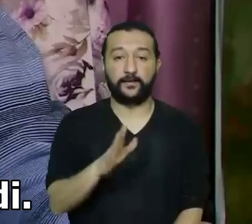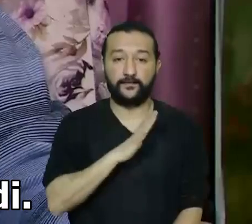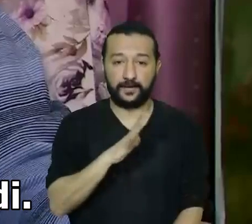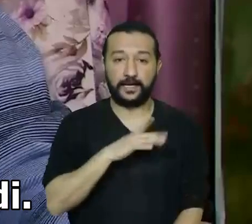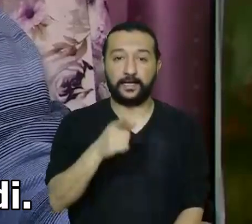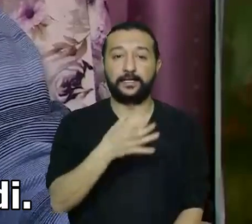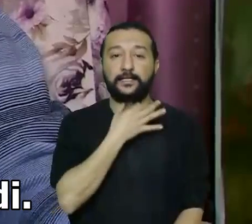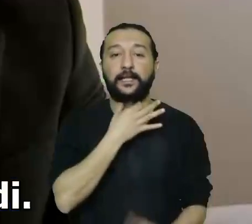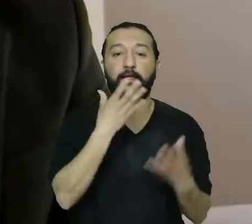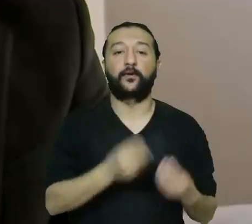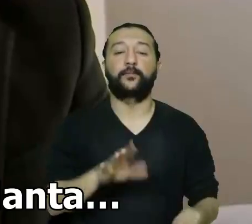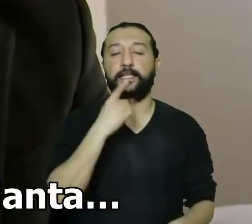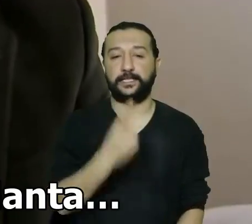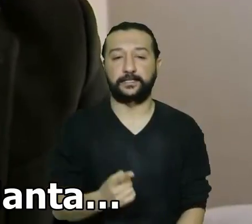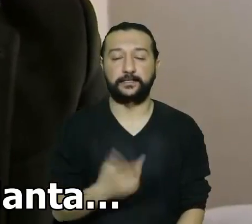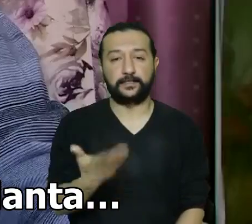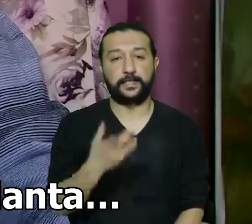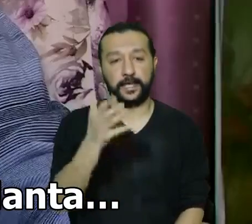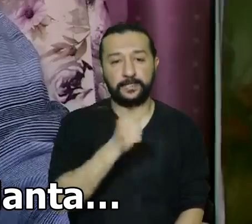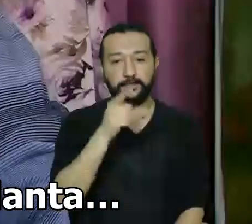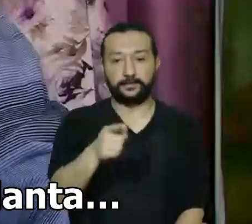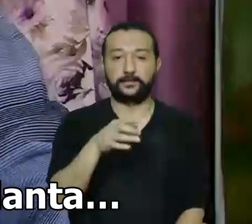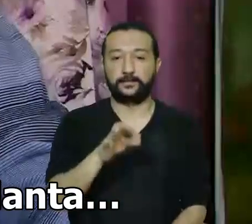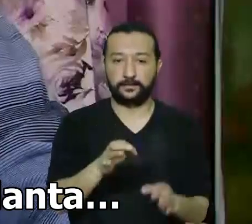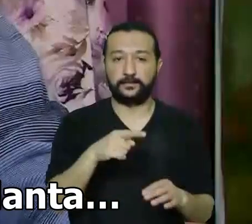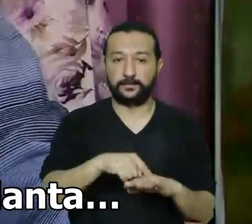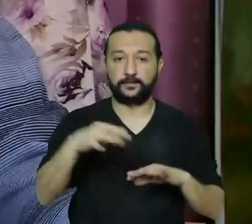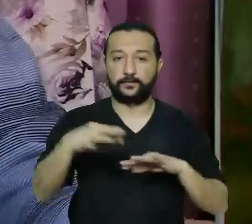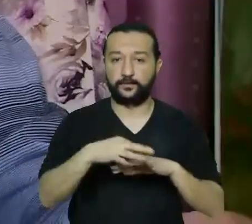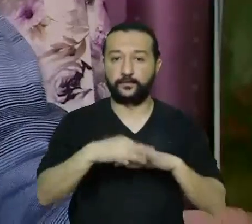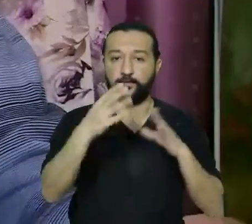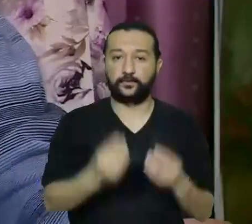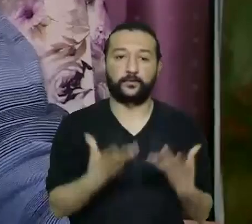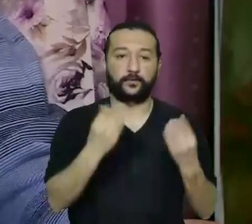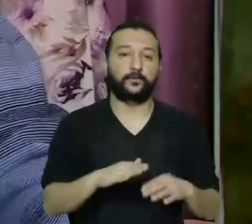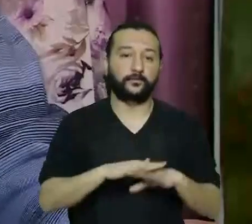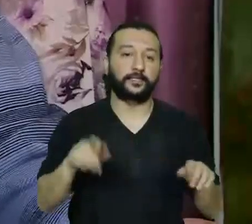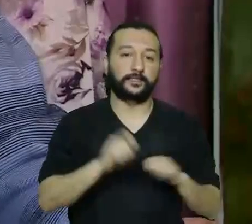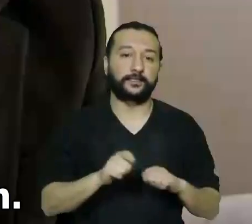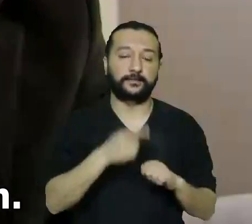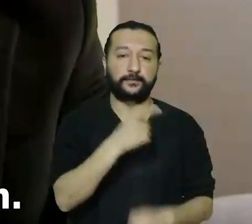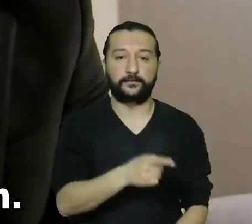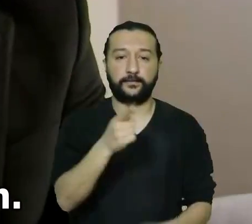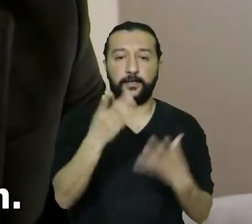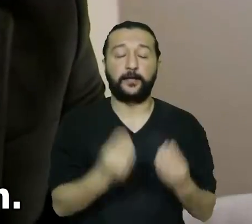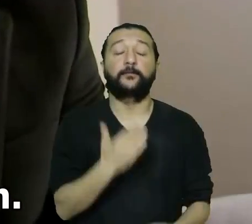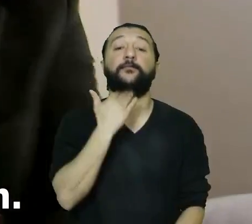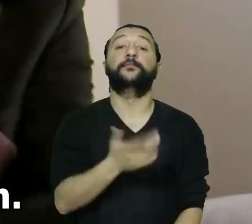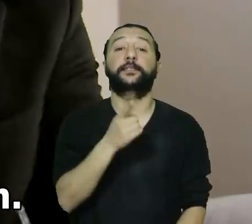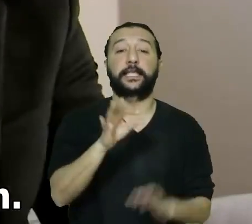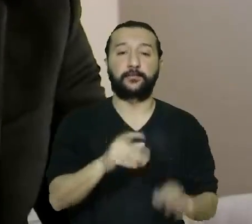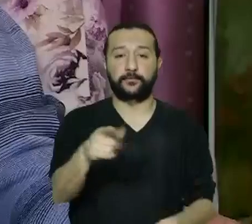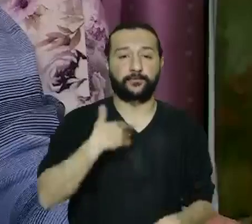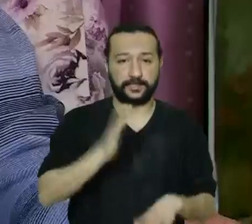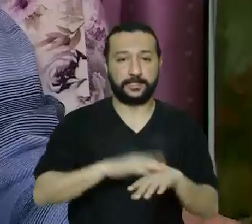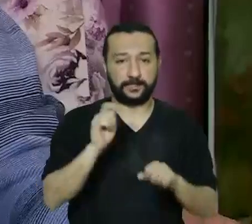...varlığa darlık olmaz derdi. Alırsın şöyle ceviz kadar bir pırlanta... ...oldu bitti gitti işte. Olmaz Şükrü. Hem bunu